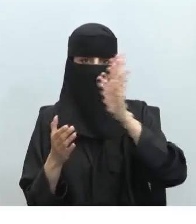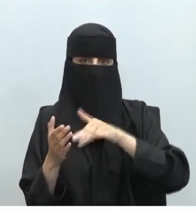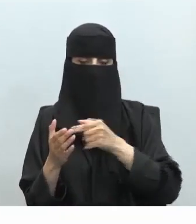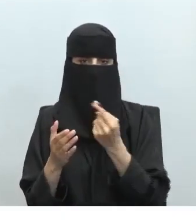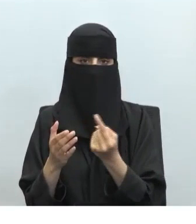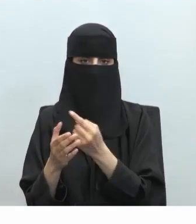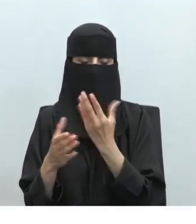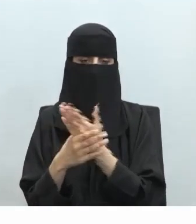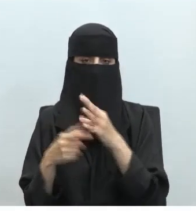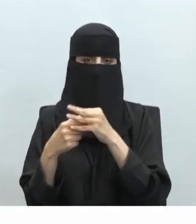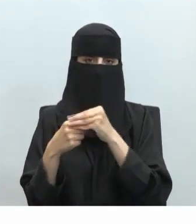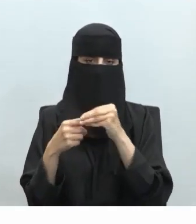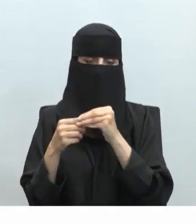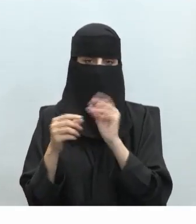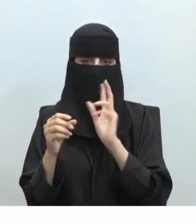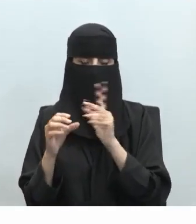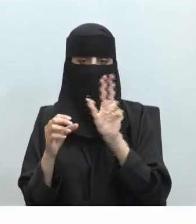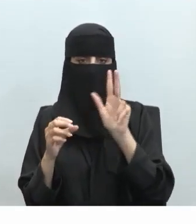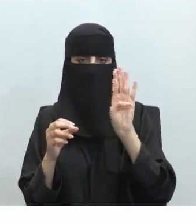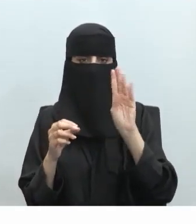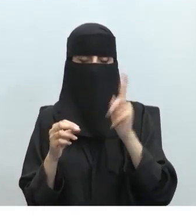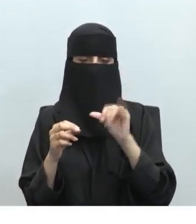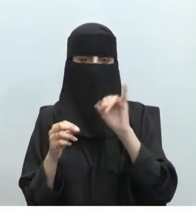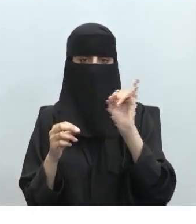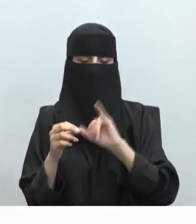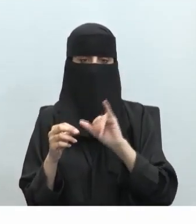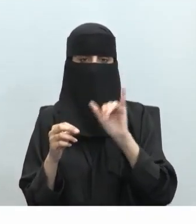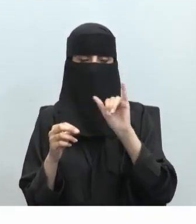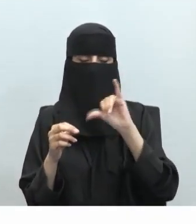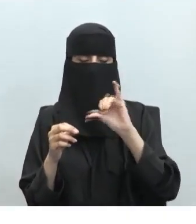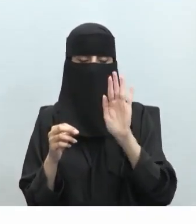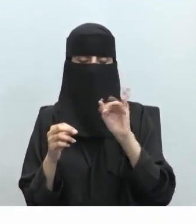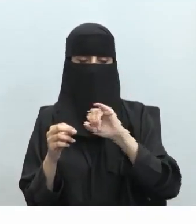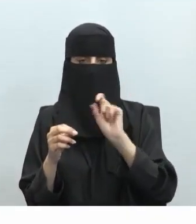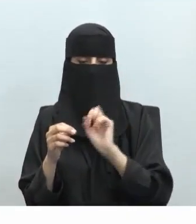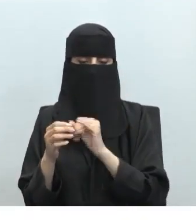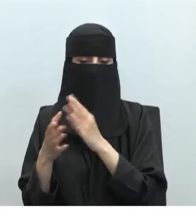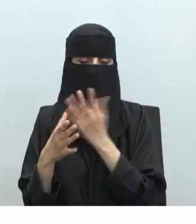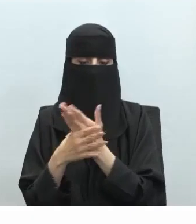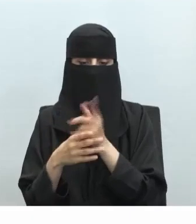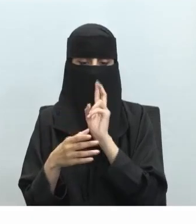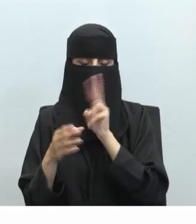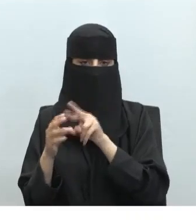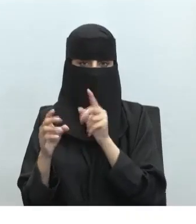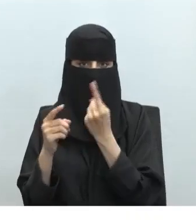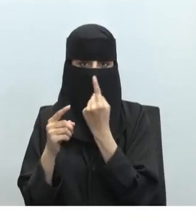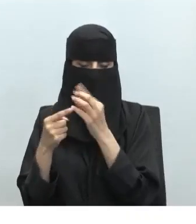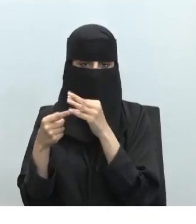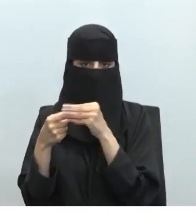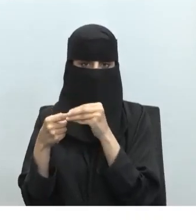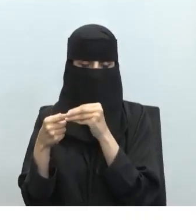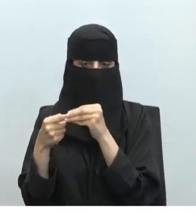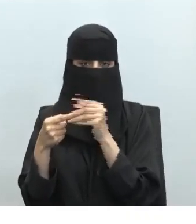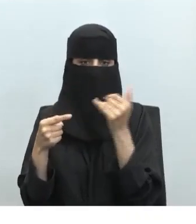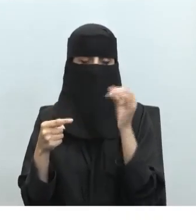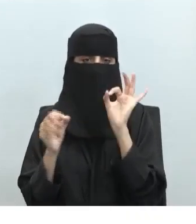يكون لها نقص في مجموعه الكروموسوم فهنا نلاحظ انها هي خليه ثنائيه الكروموسوم 2 ان ولكن ناقص واحد بمعنى كان